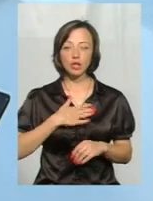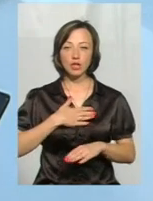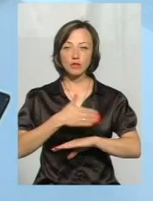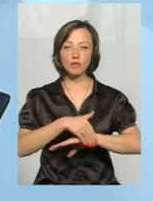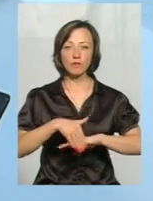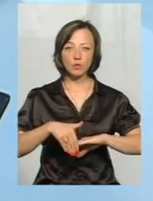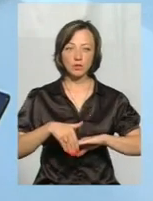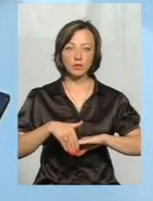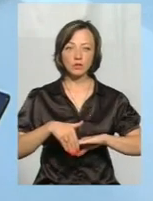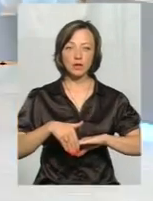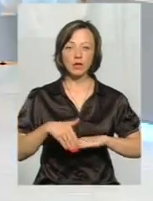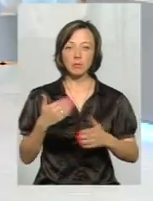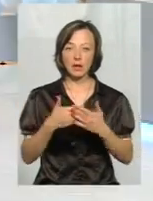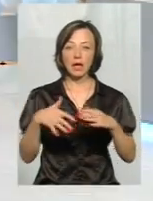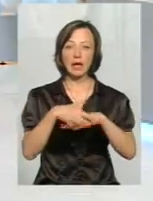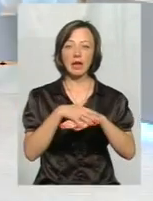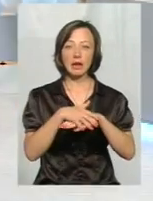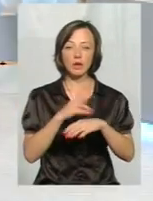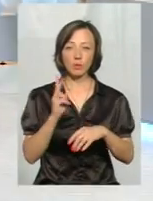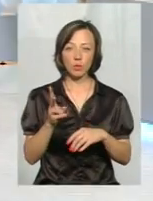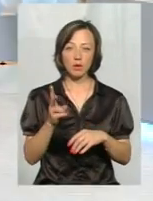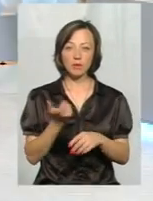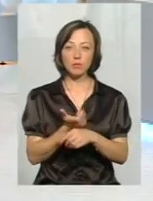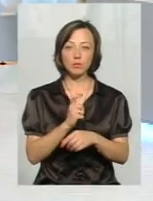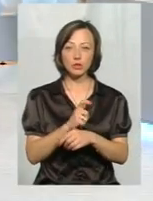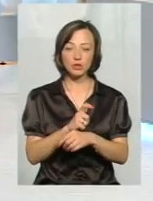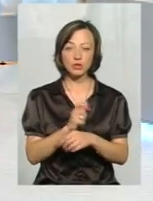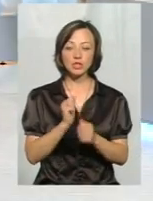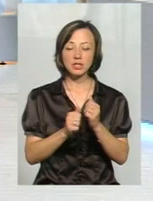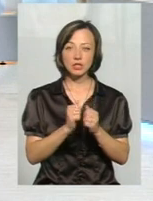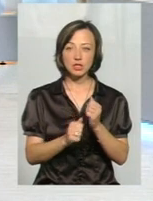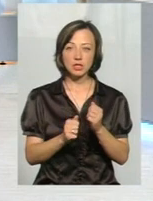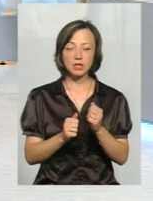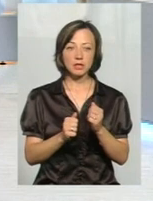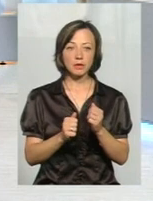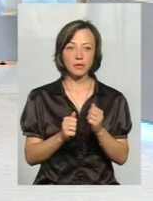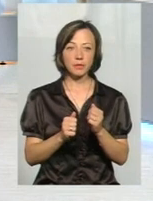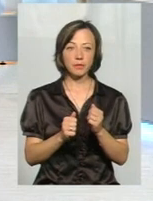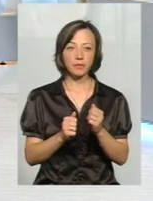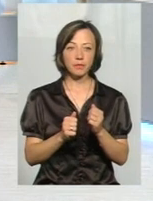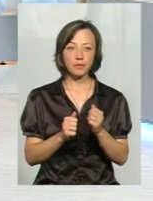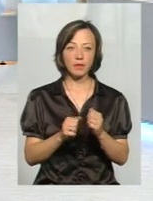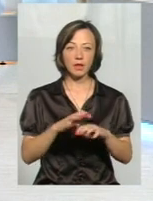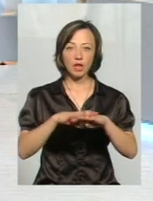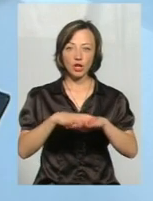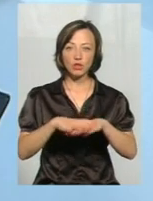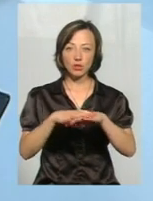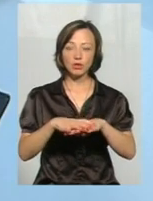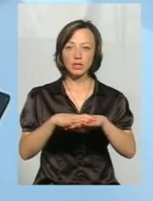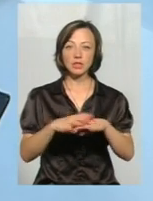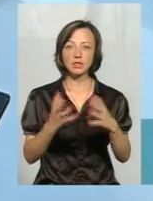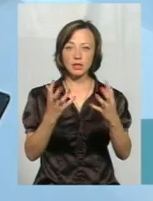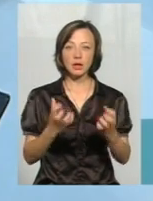вулицях, от, той самий ринок, там більше всього, частіше всього, затягуються на рішотки і на труби,